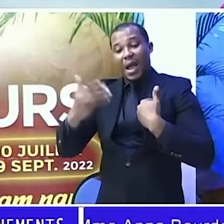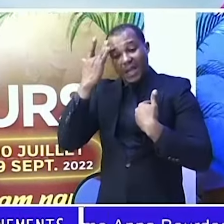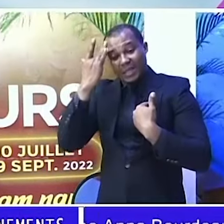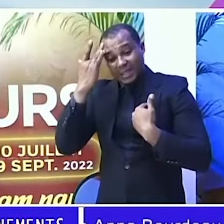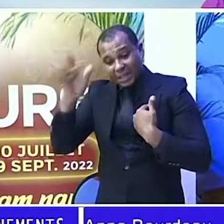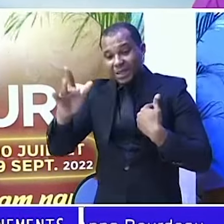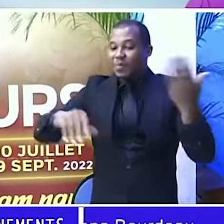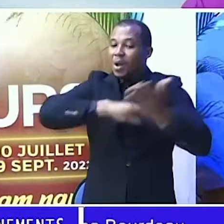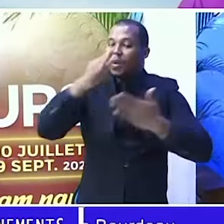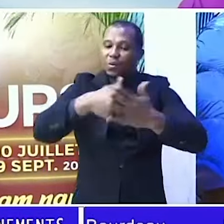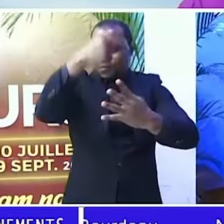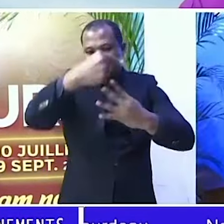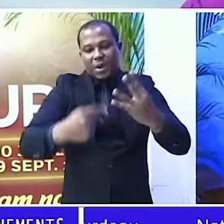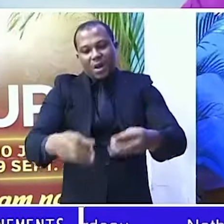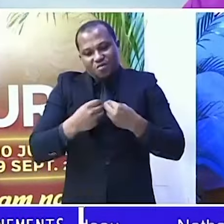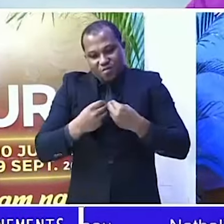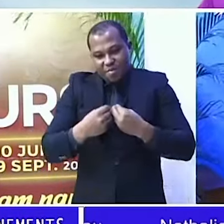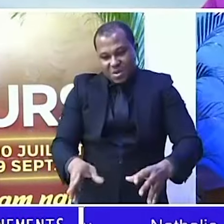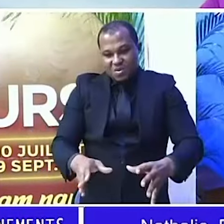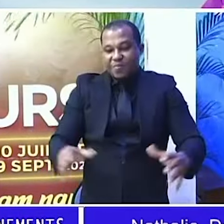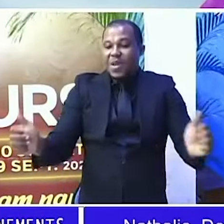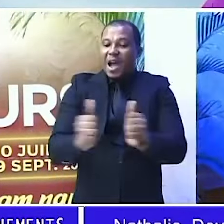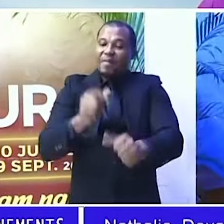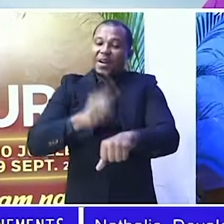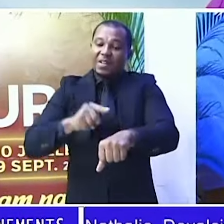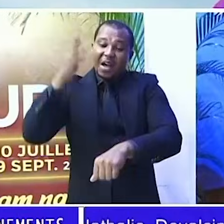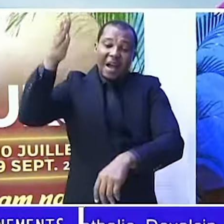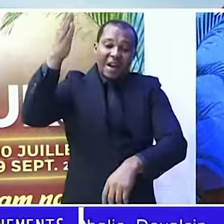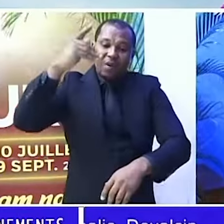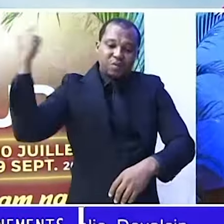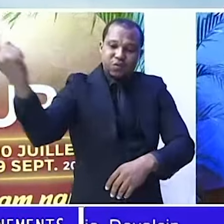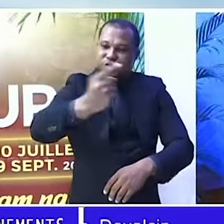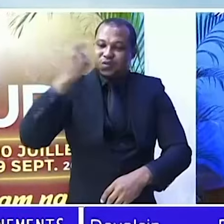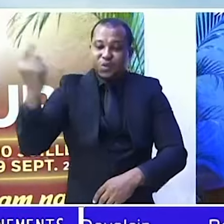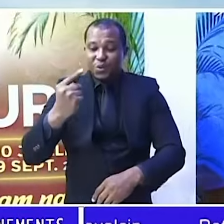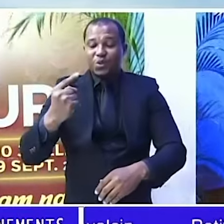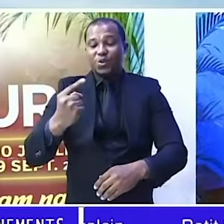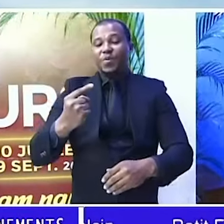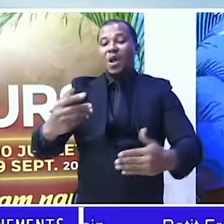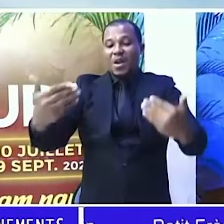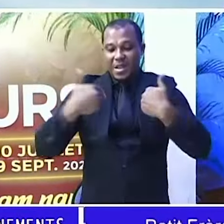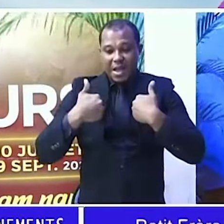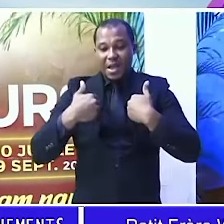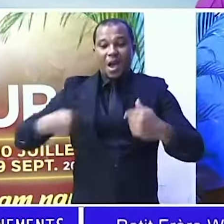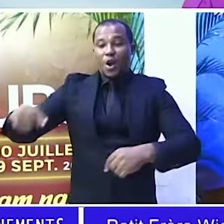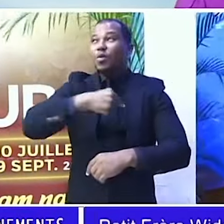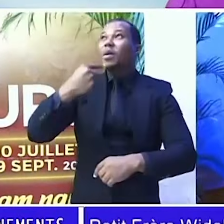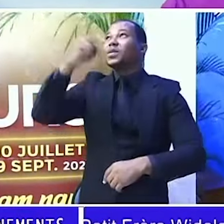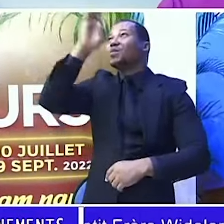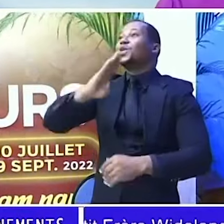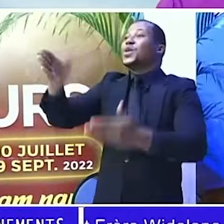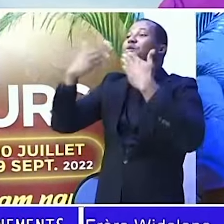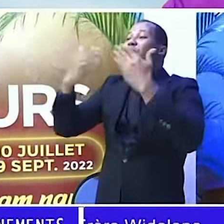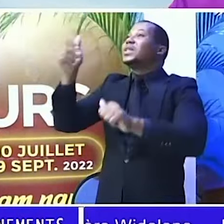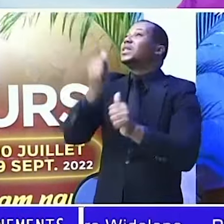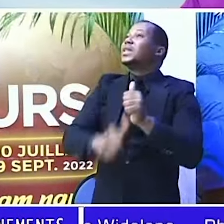soit perdu avec le temps ou capable toujours refaire yo et nous dit mon Dieu merci pour nous chaque